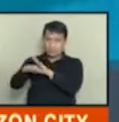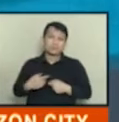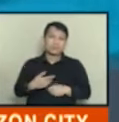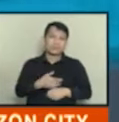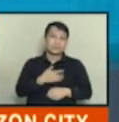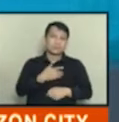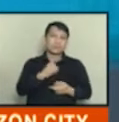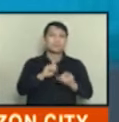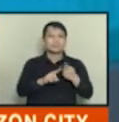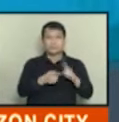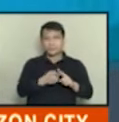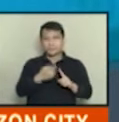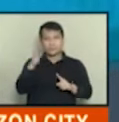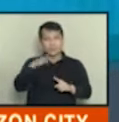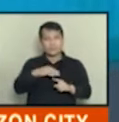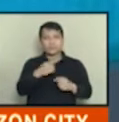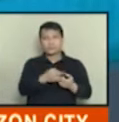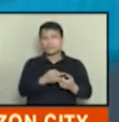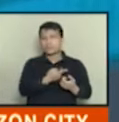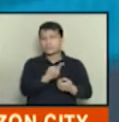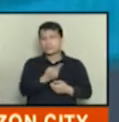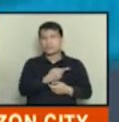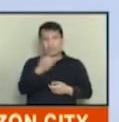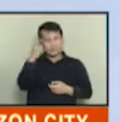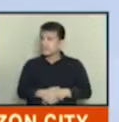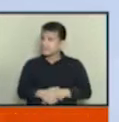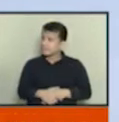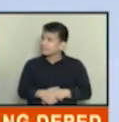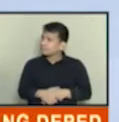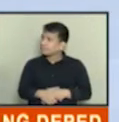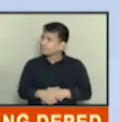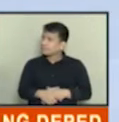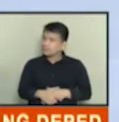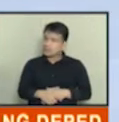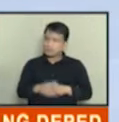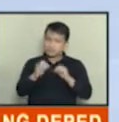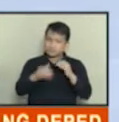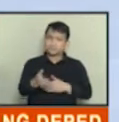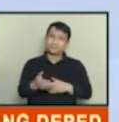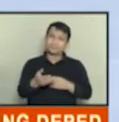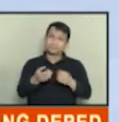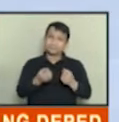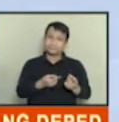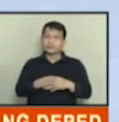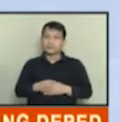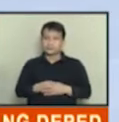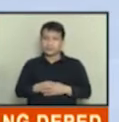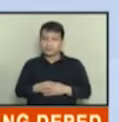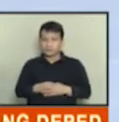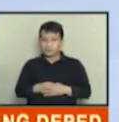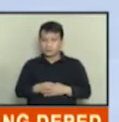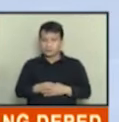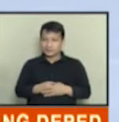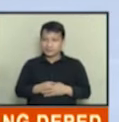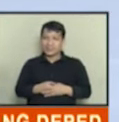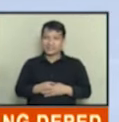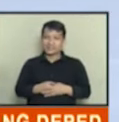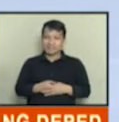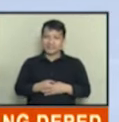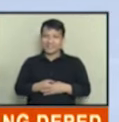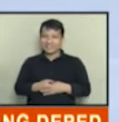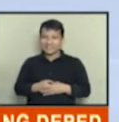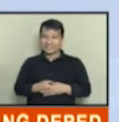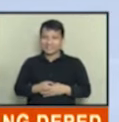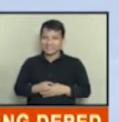magkapatid na kayo? Opo, magkapatid po talaga ang touring ko sa kanya. Okay, so pag uwi siya, nakikisuyo yo kayo na dalhin